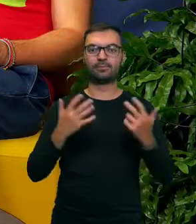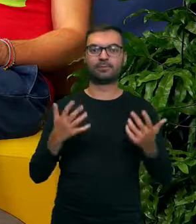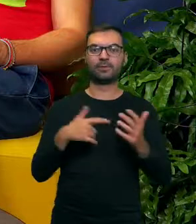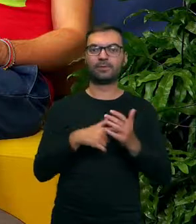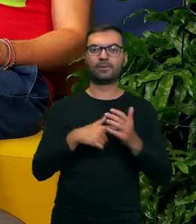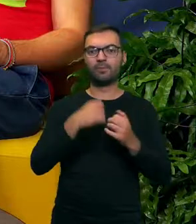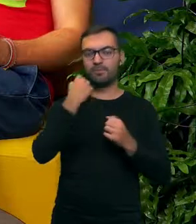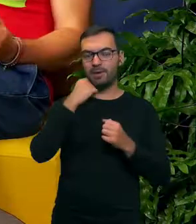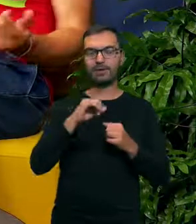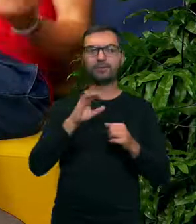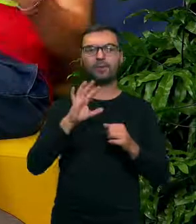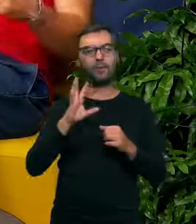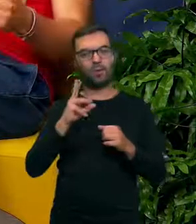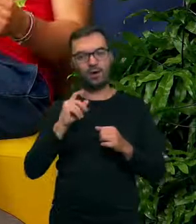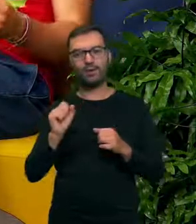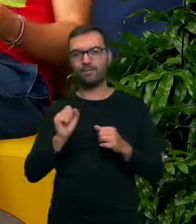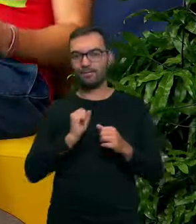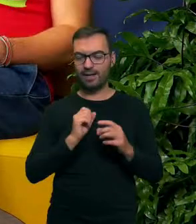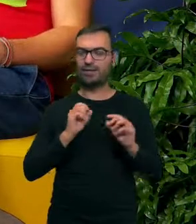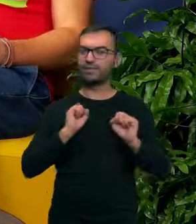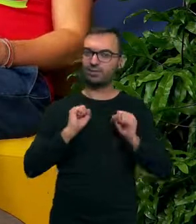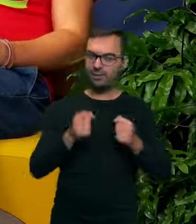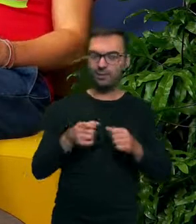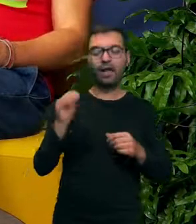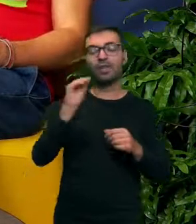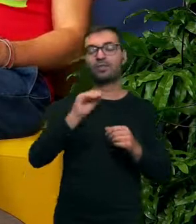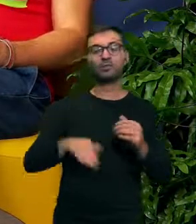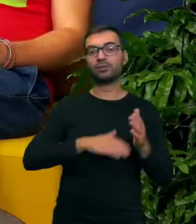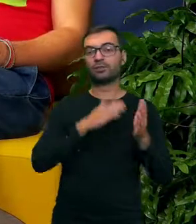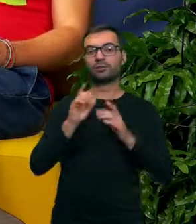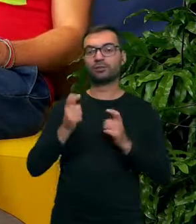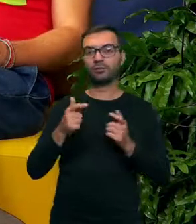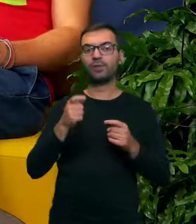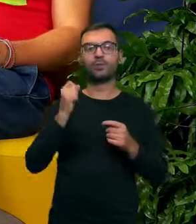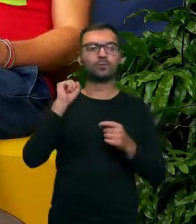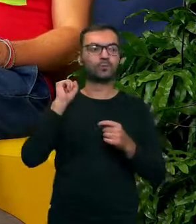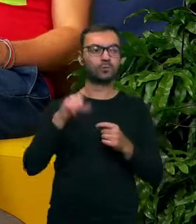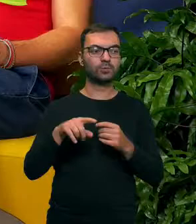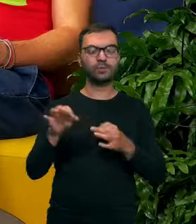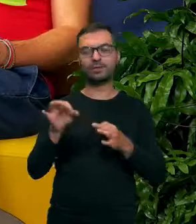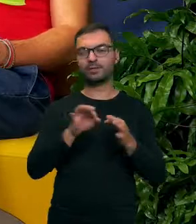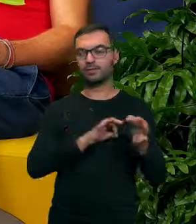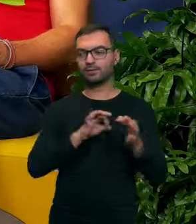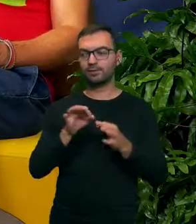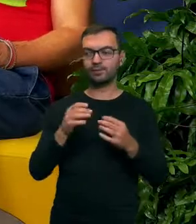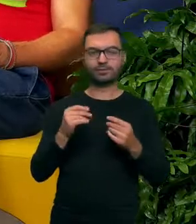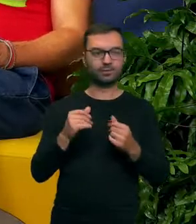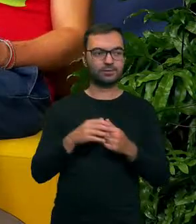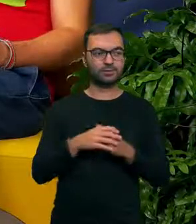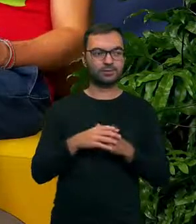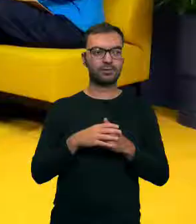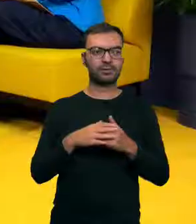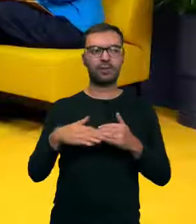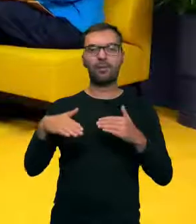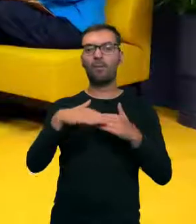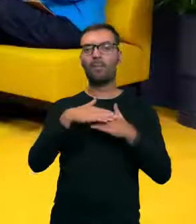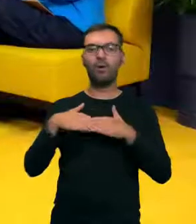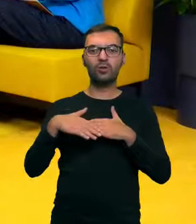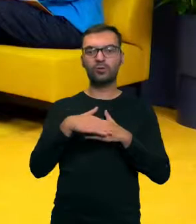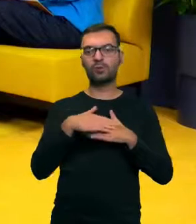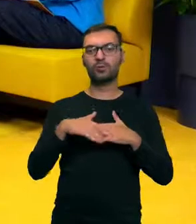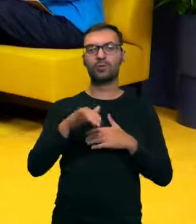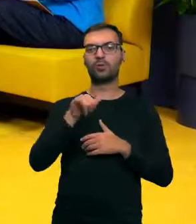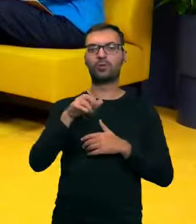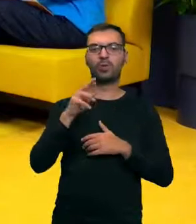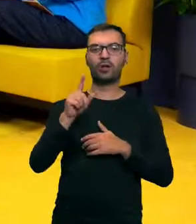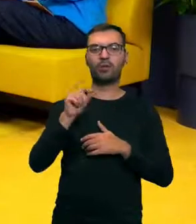i że to bardzo ładnie pracuje. Jakby oprócz tego jeszcze jest taka historia, która, czy tak jakby warstwa w tym, że